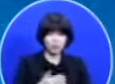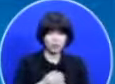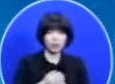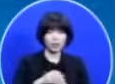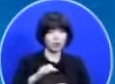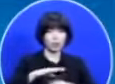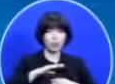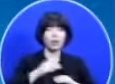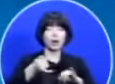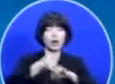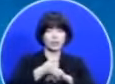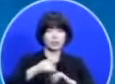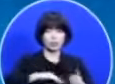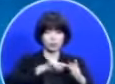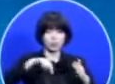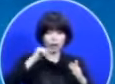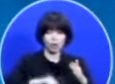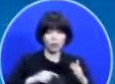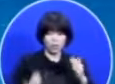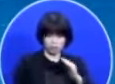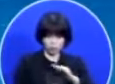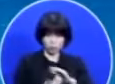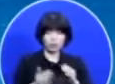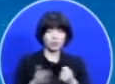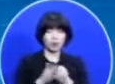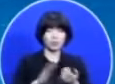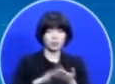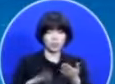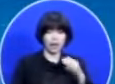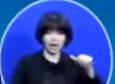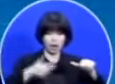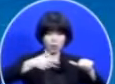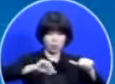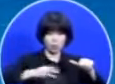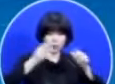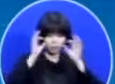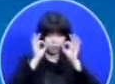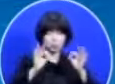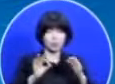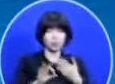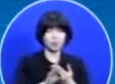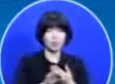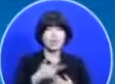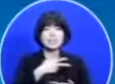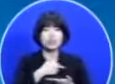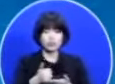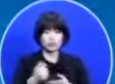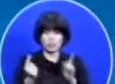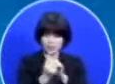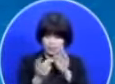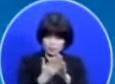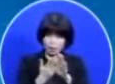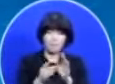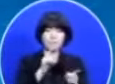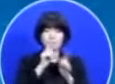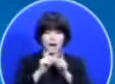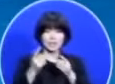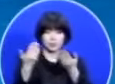놀라운 약속이 우리 가운데 이루어졌기 때문입니다 5절에 보면 주님께서 친히 말씀하시기를